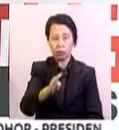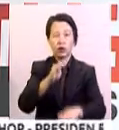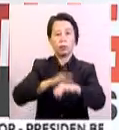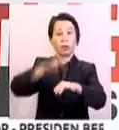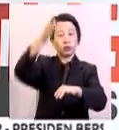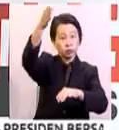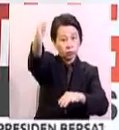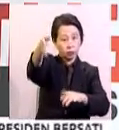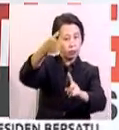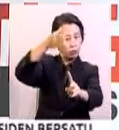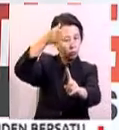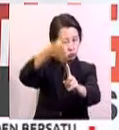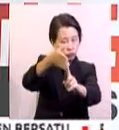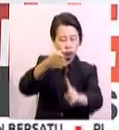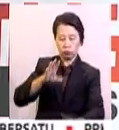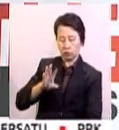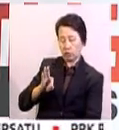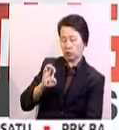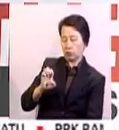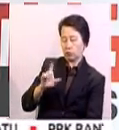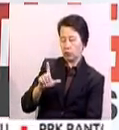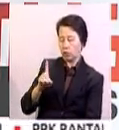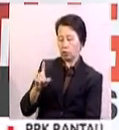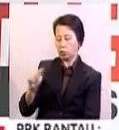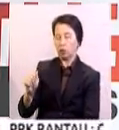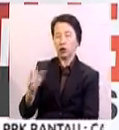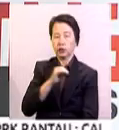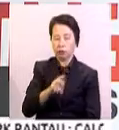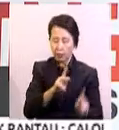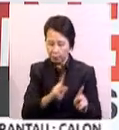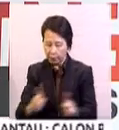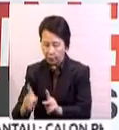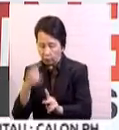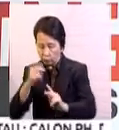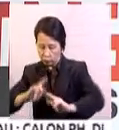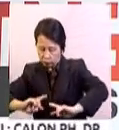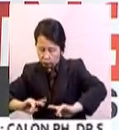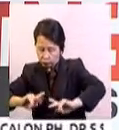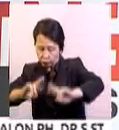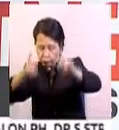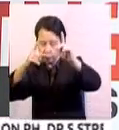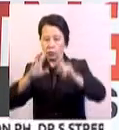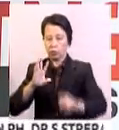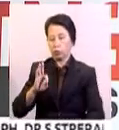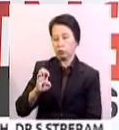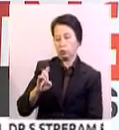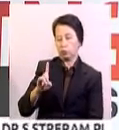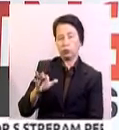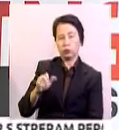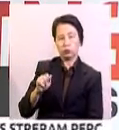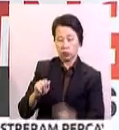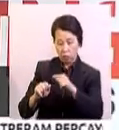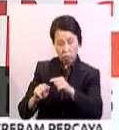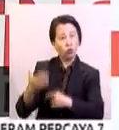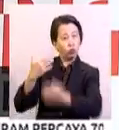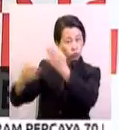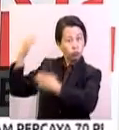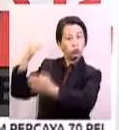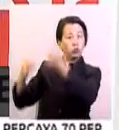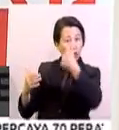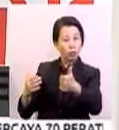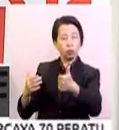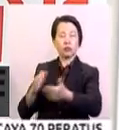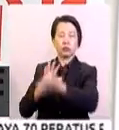depan hala tuju Felda dan juga pelan kebangkitan semula Felda yang suatu masa dahulu